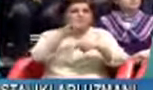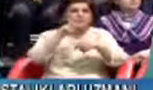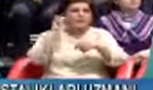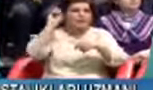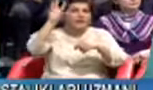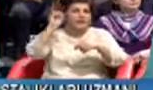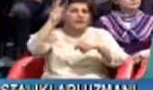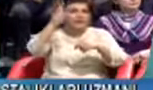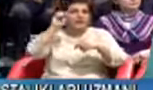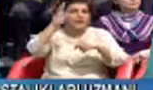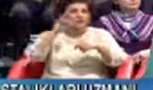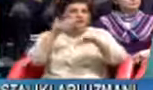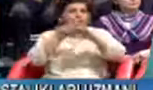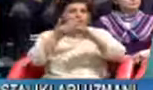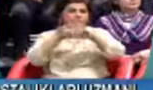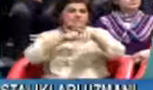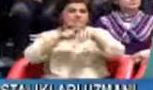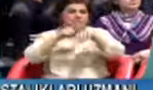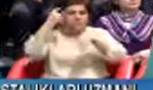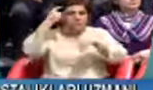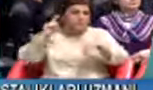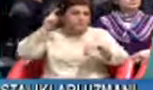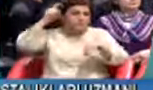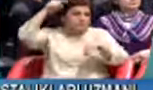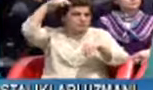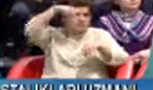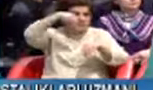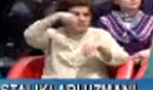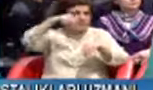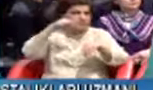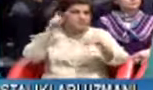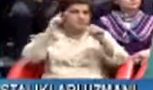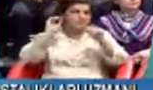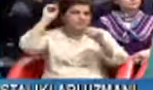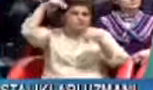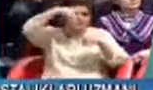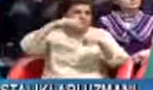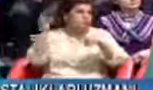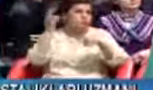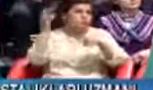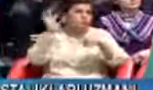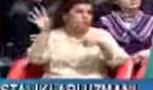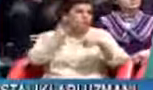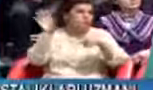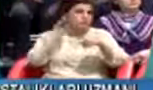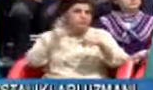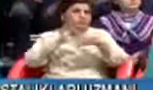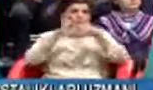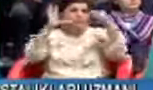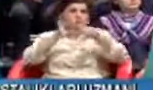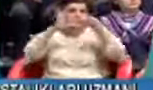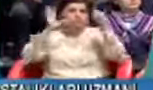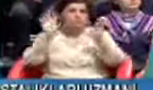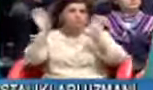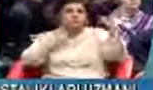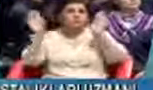Oluyor. Elektrik enerjisi de sinir yoluyla beynimize gidiyor ve biz aslında yine beynimizde duyuyoruz. Evet, beynimizde duyuyoruz ve orada çözümlüyoruz duyduklarımızı